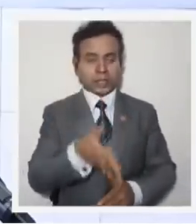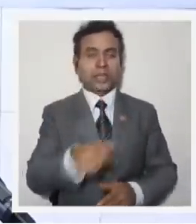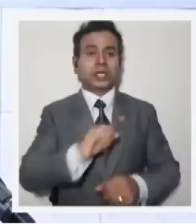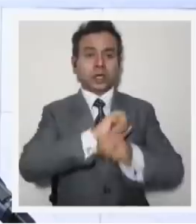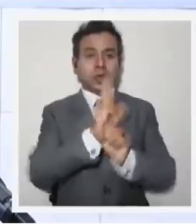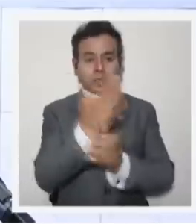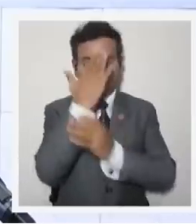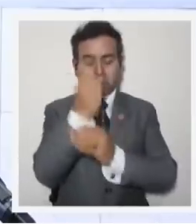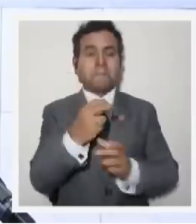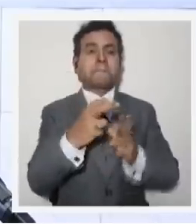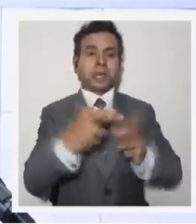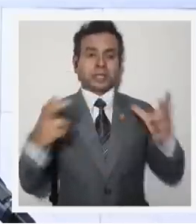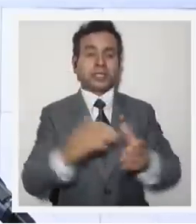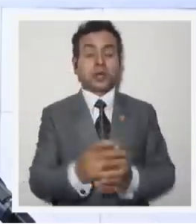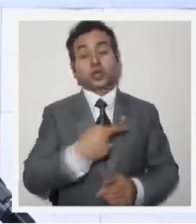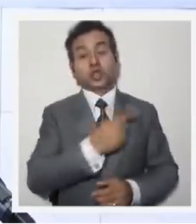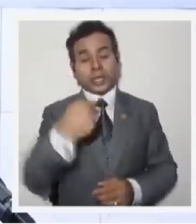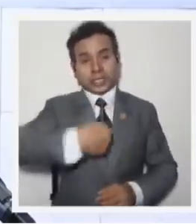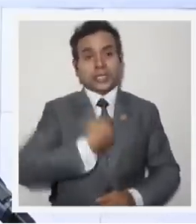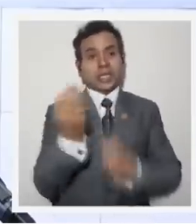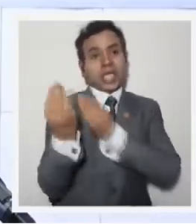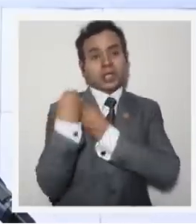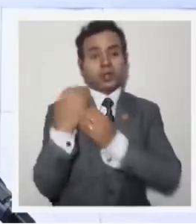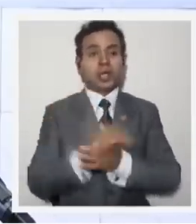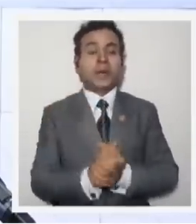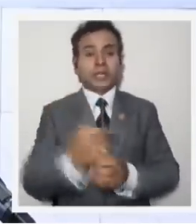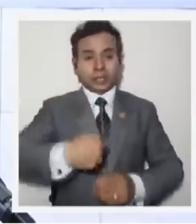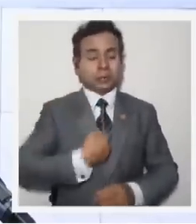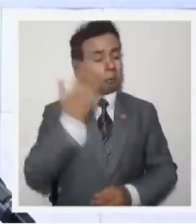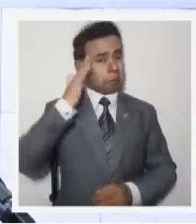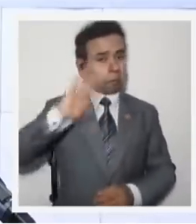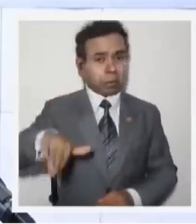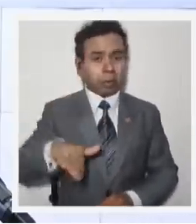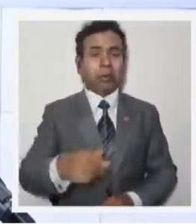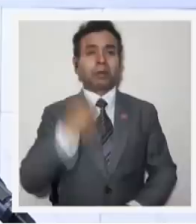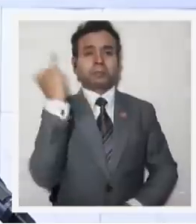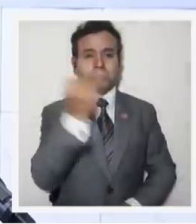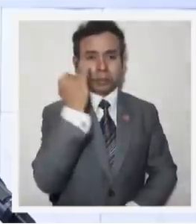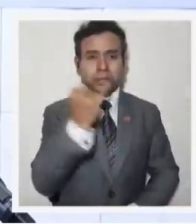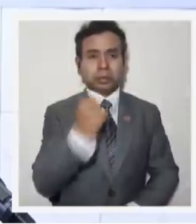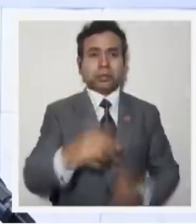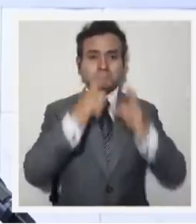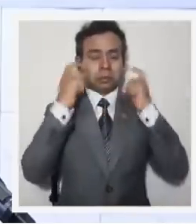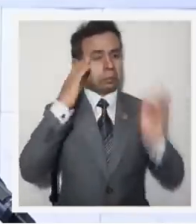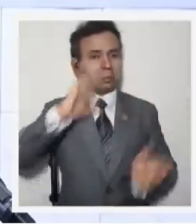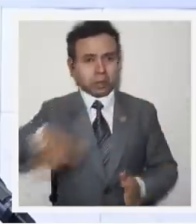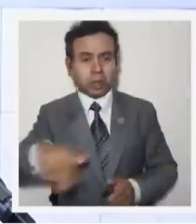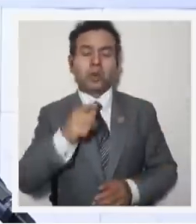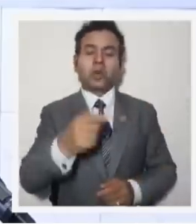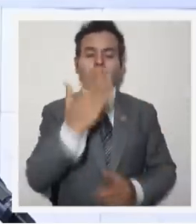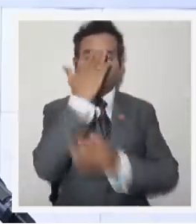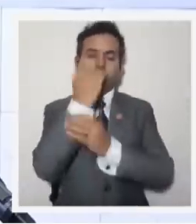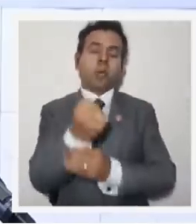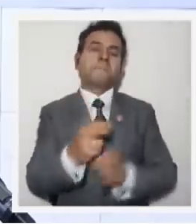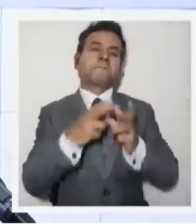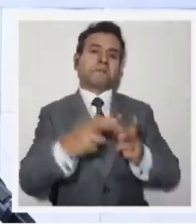আগেই আমরা প্রত্যেকেই যেন সচেতন হই, আমরা প্রত্যেকেই যেন নিজেদের খেয়াল রাখি, পরিবারের খেয়াল রাখি। আমাদের অসতর্কতা, আমাদের